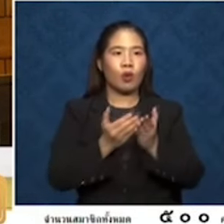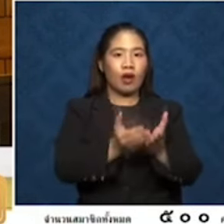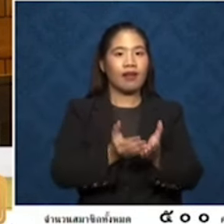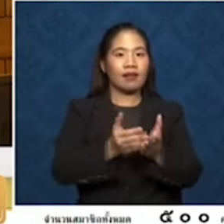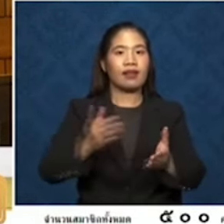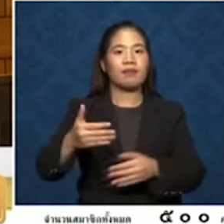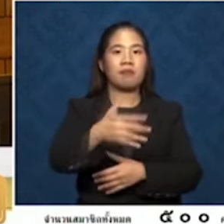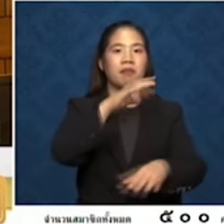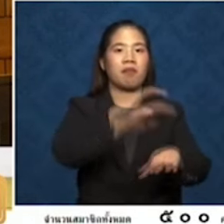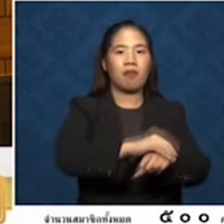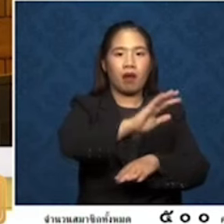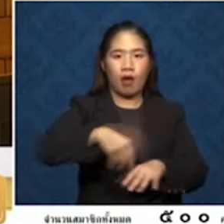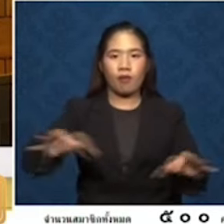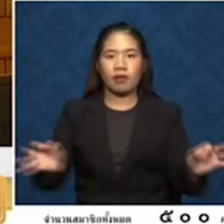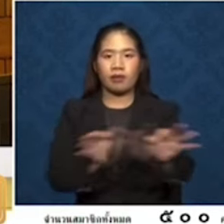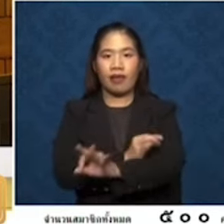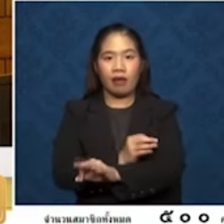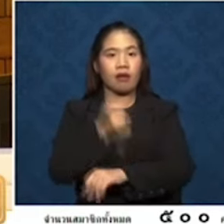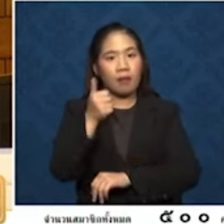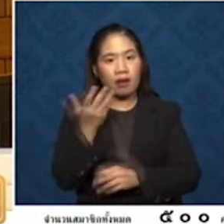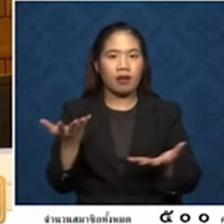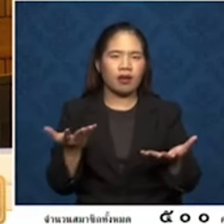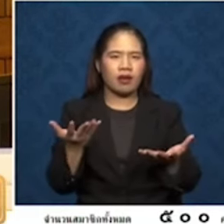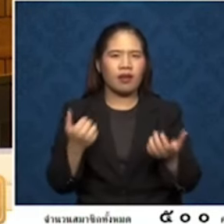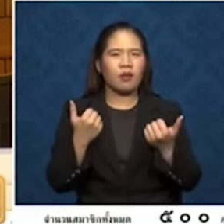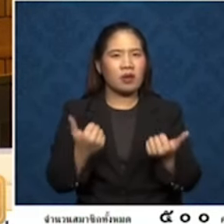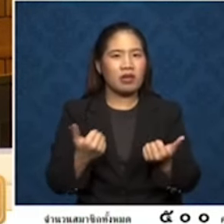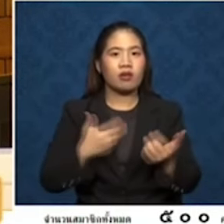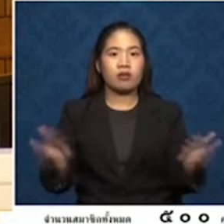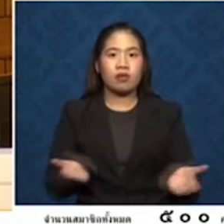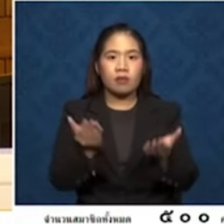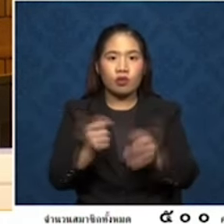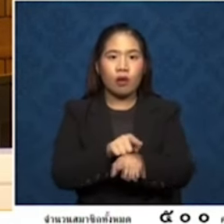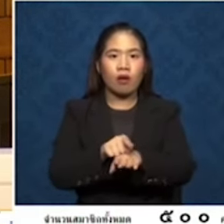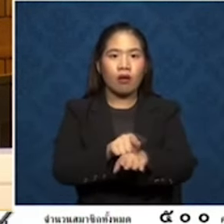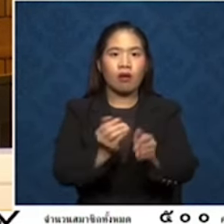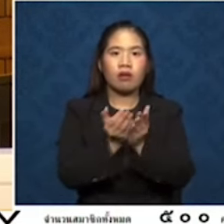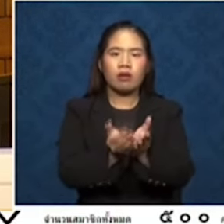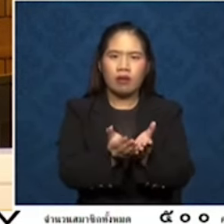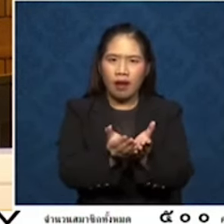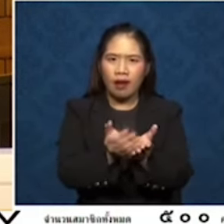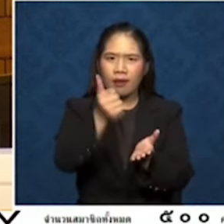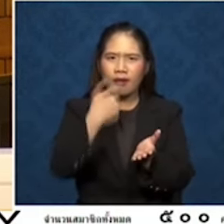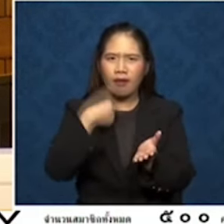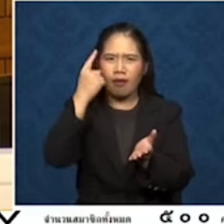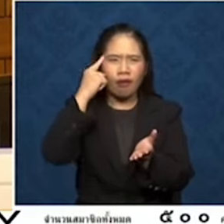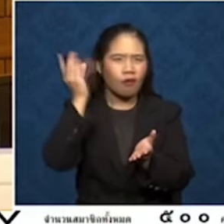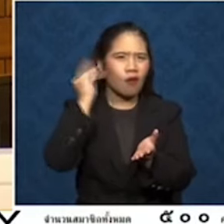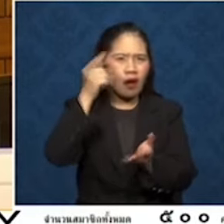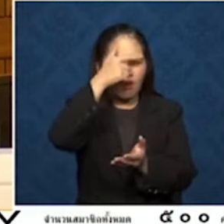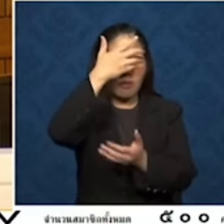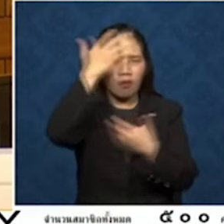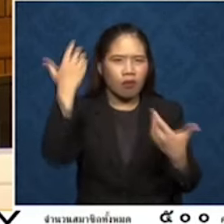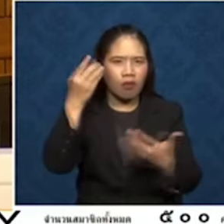รือลบต่างๆเนี่ยใช่ไหมฮะวันนี้ก็จะสับสู่ได้ซื้อเรือลบอีกนะครับก็มึนงงมากนะครับก็แต่ไม่เป็นไรนะ